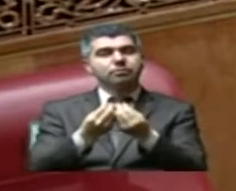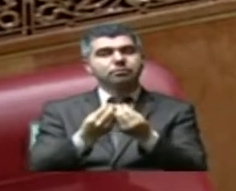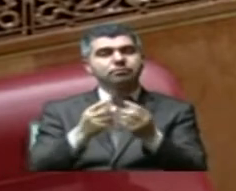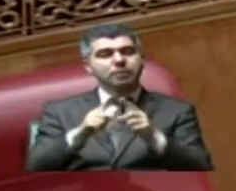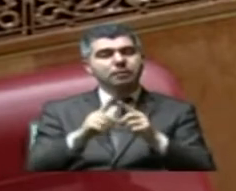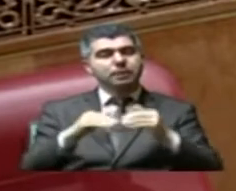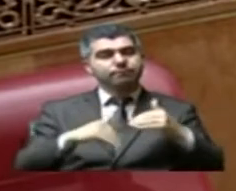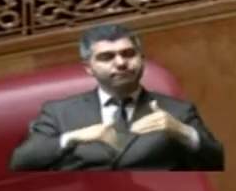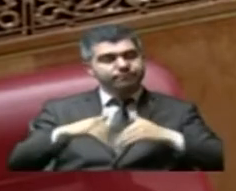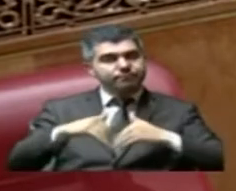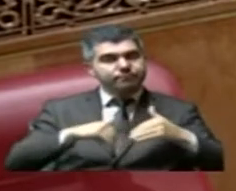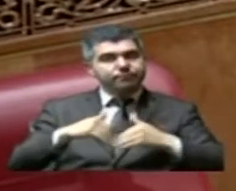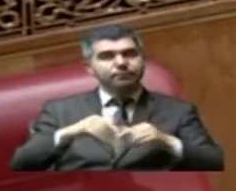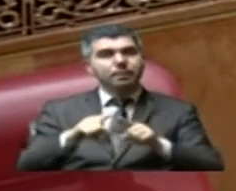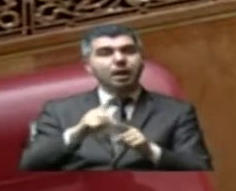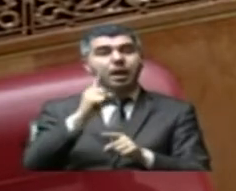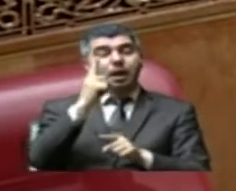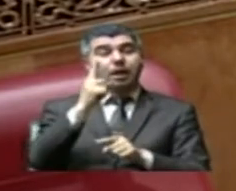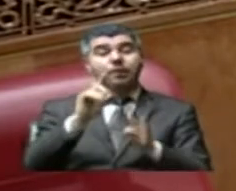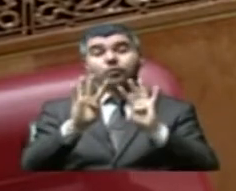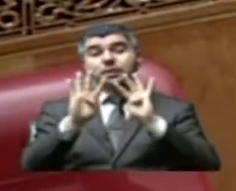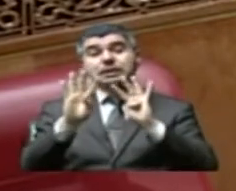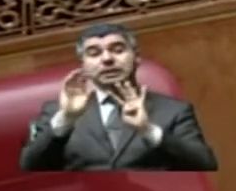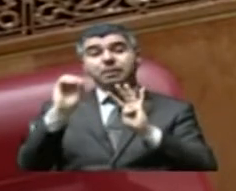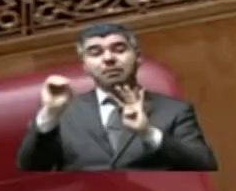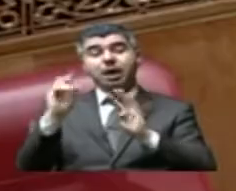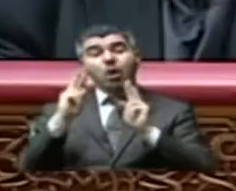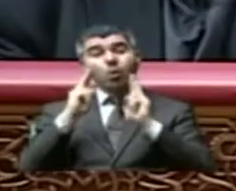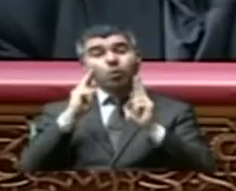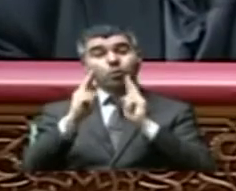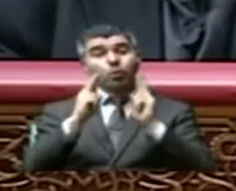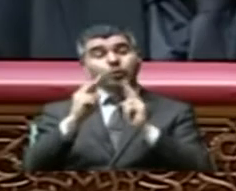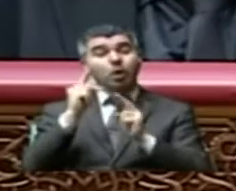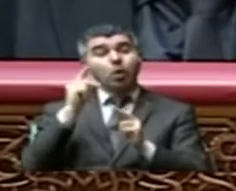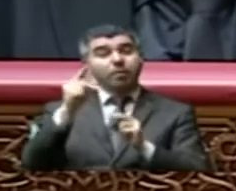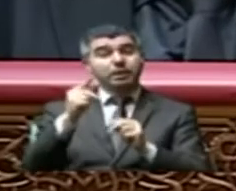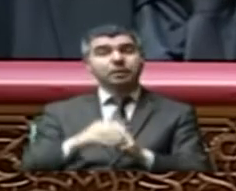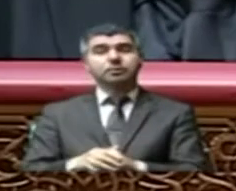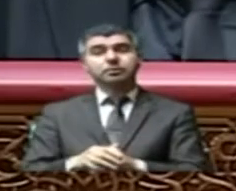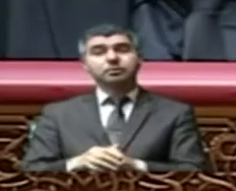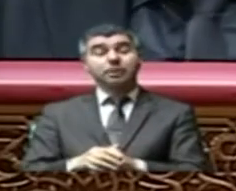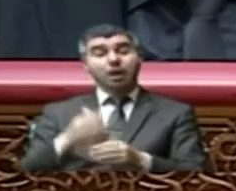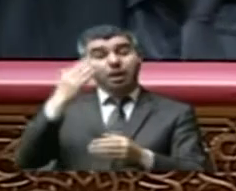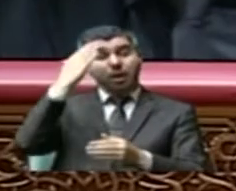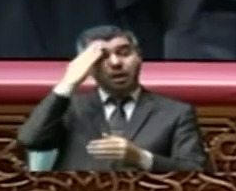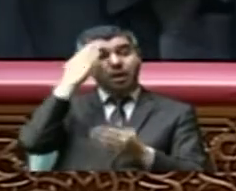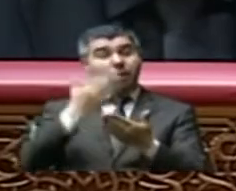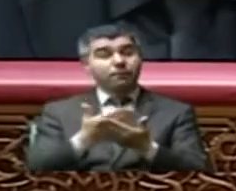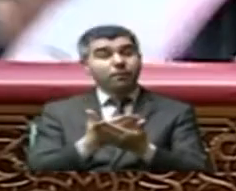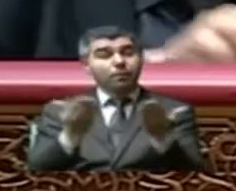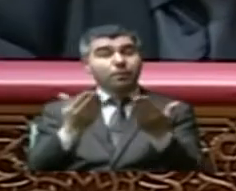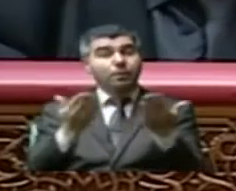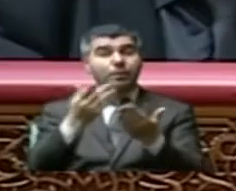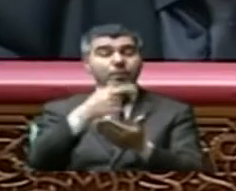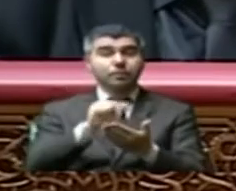لأننا تنتكلم تقريبا على 1800 كيلومتر من طرق السيارة. اللي خصني يعرفوا السادة المستشارين أنه إلى